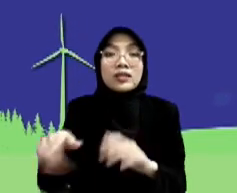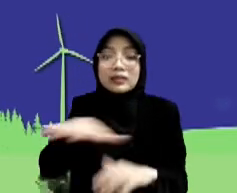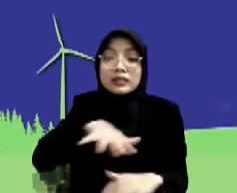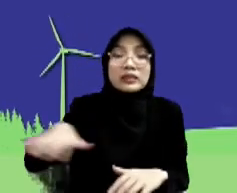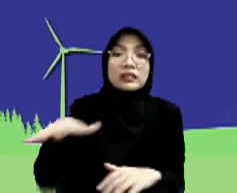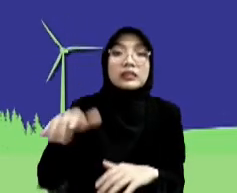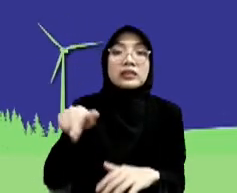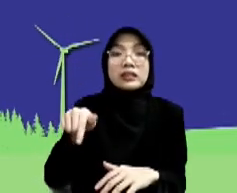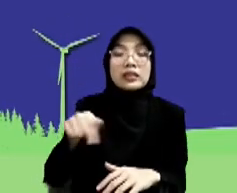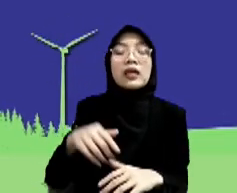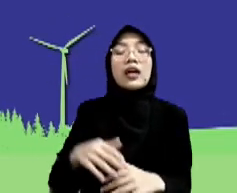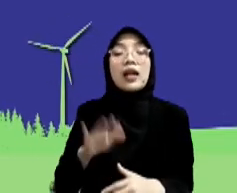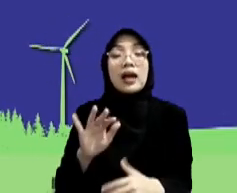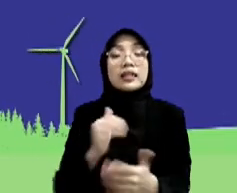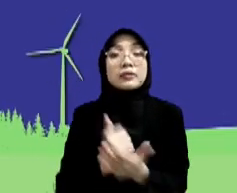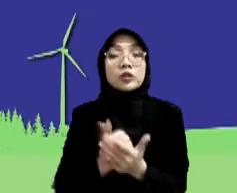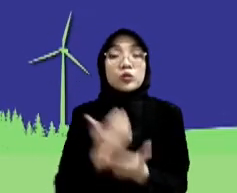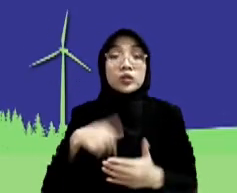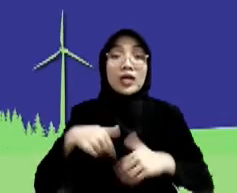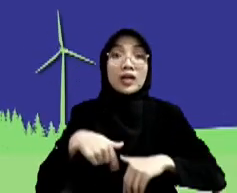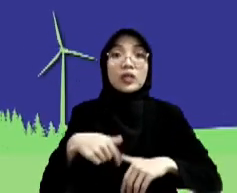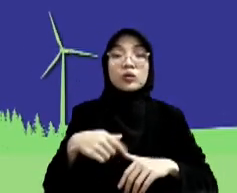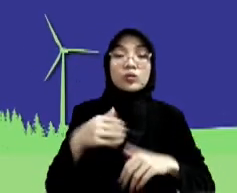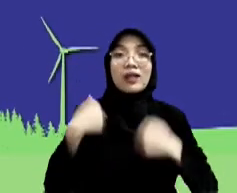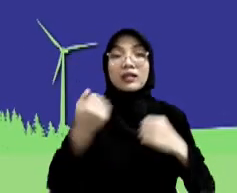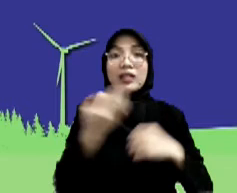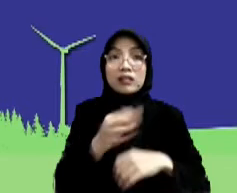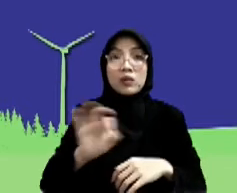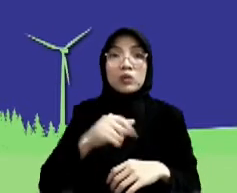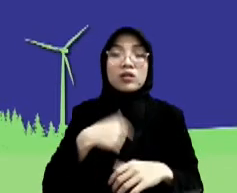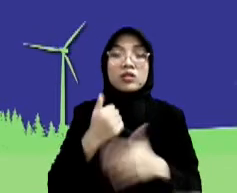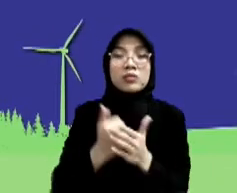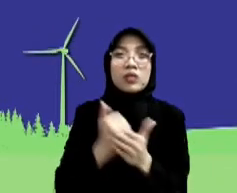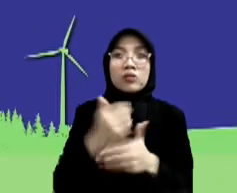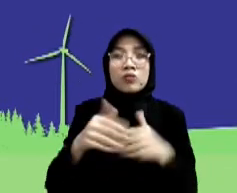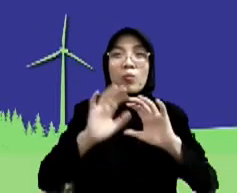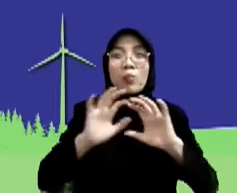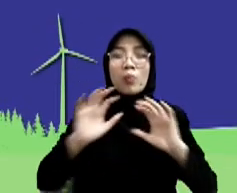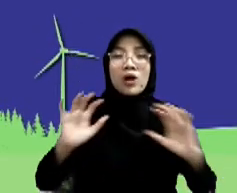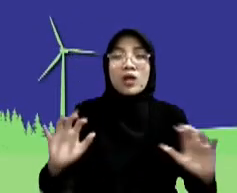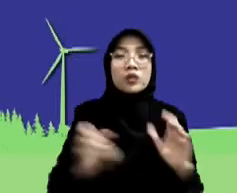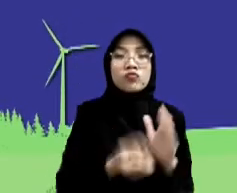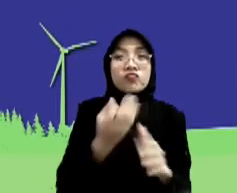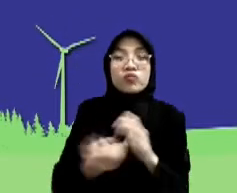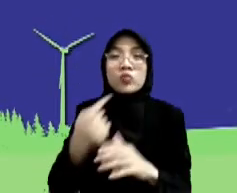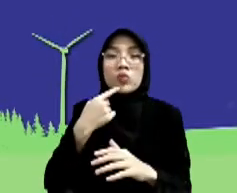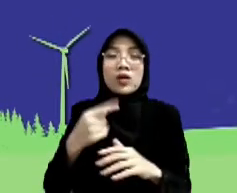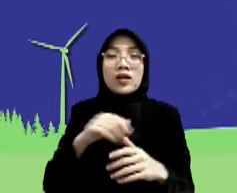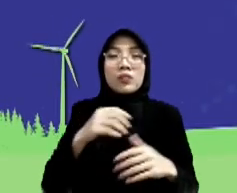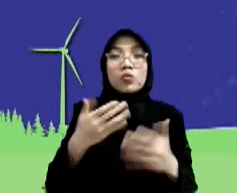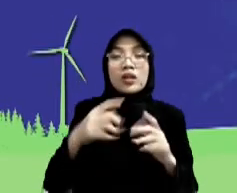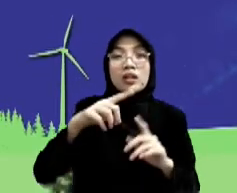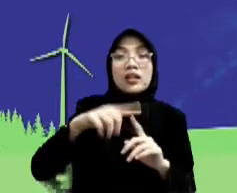Eh misalnya sekarang di renewable energy ya kita ini kan sebenarnya cukup berlimpah gitu kan potensi eh energi relnya Apakah itu lewat thermal